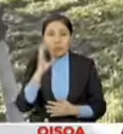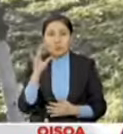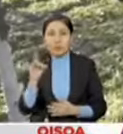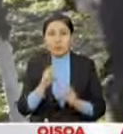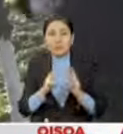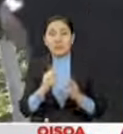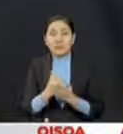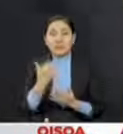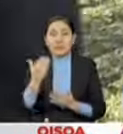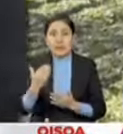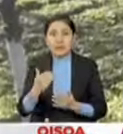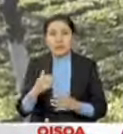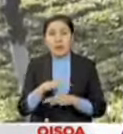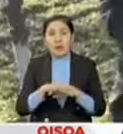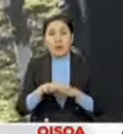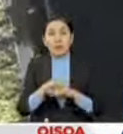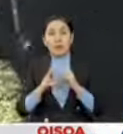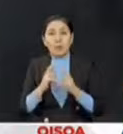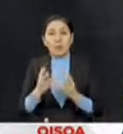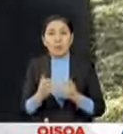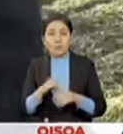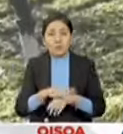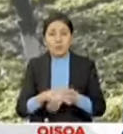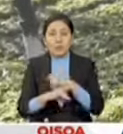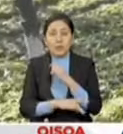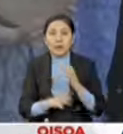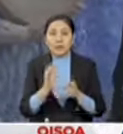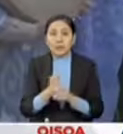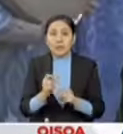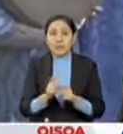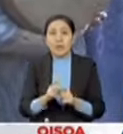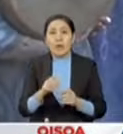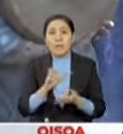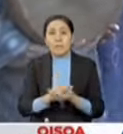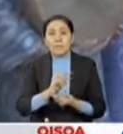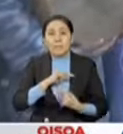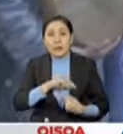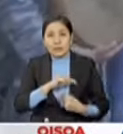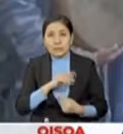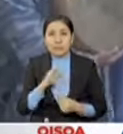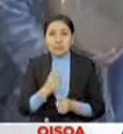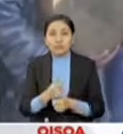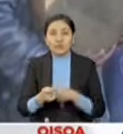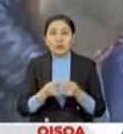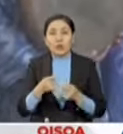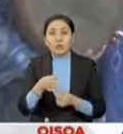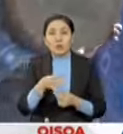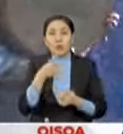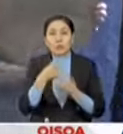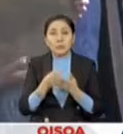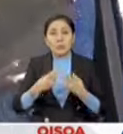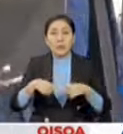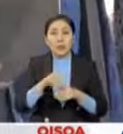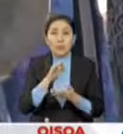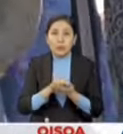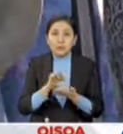Respublikasi Prezidentining Xalq qabulxonasi mudiri, Toshkent shahar kambag'allikni qisqartirish va bandlik bosh boshqarmasi boshlig'i, tuman sektor rahbarlari va